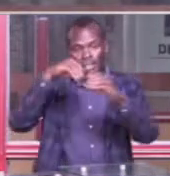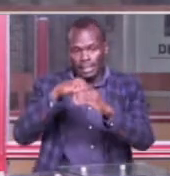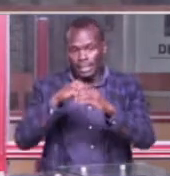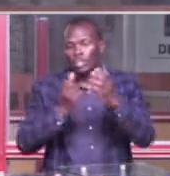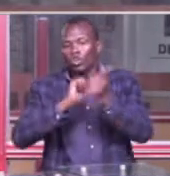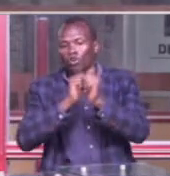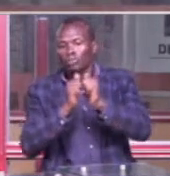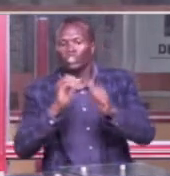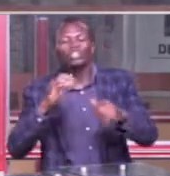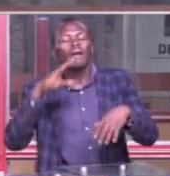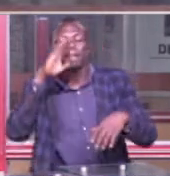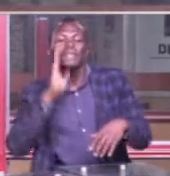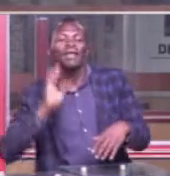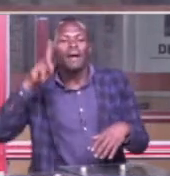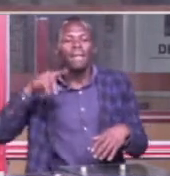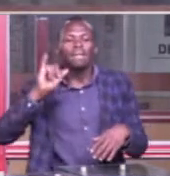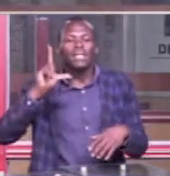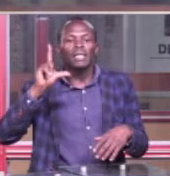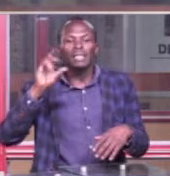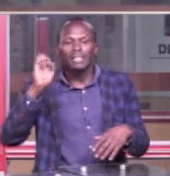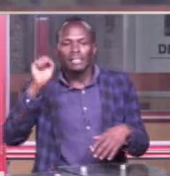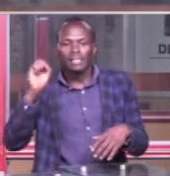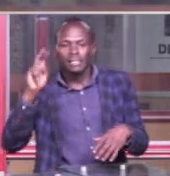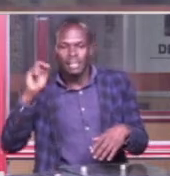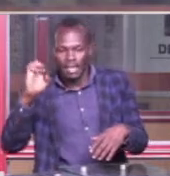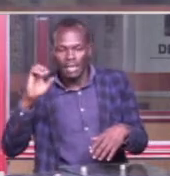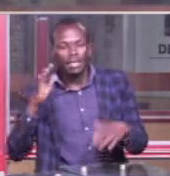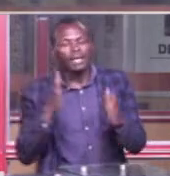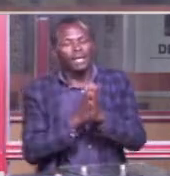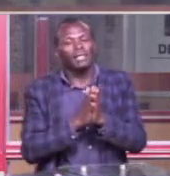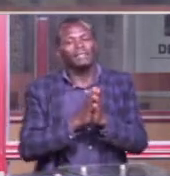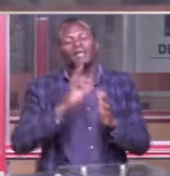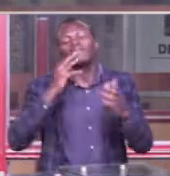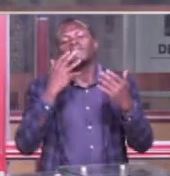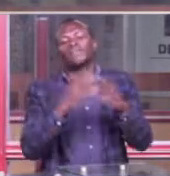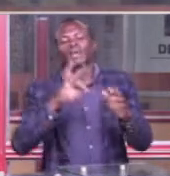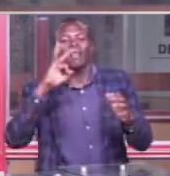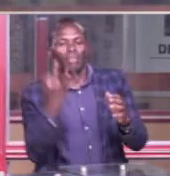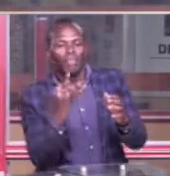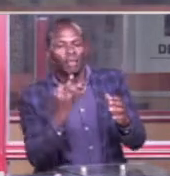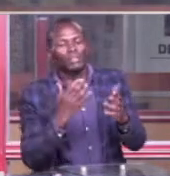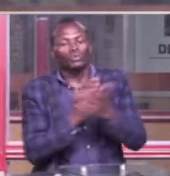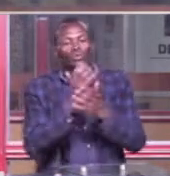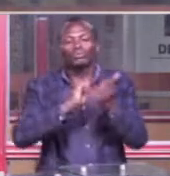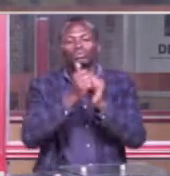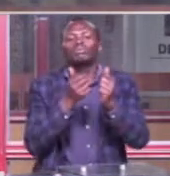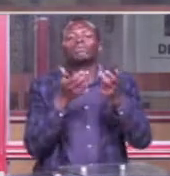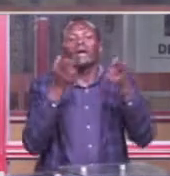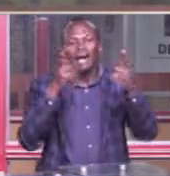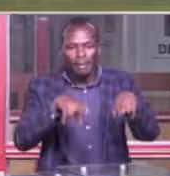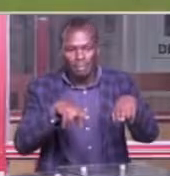mu kifo ekyokusatu. Omupira guno gubadde ku kisawe kya Wakisha Resource Center mu district eyo Wakiso.